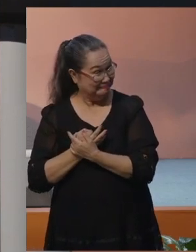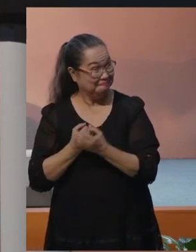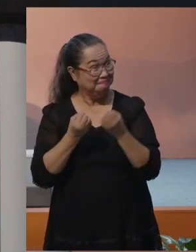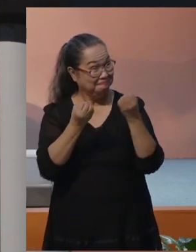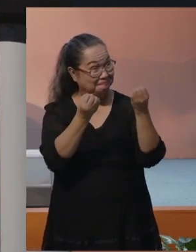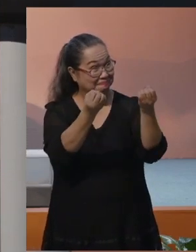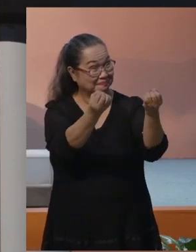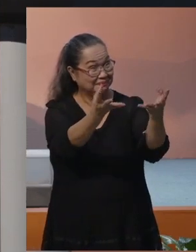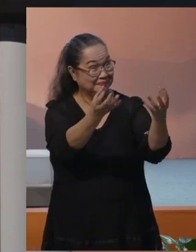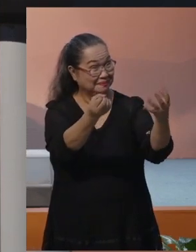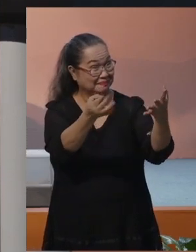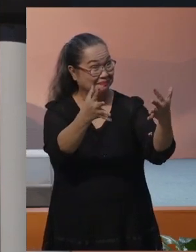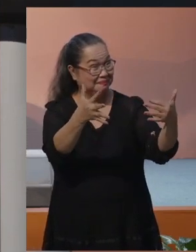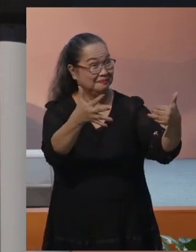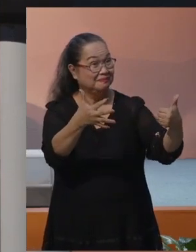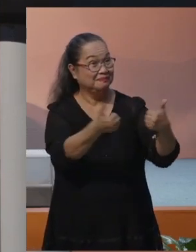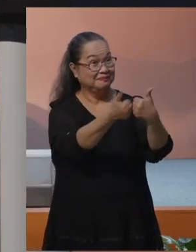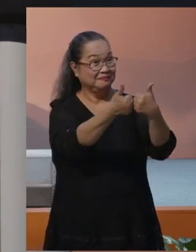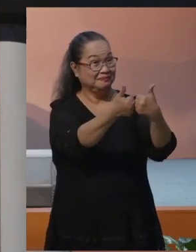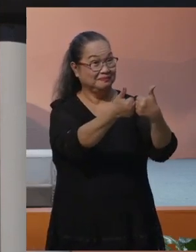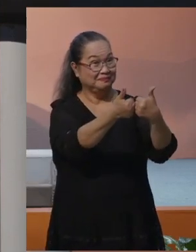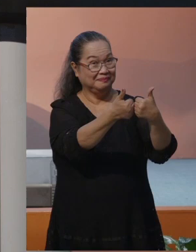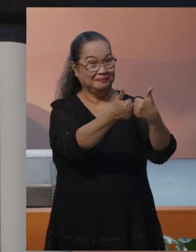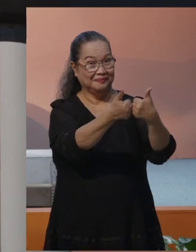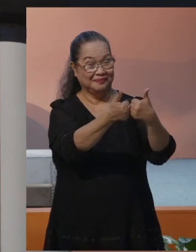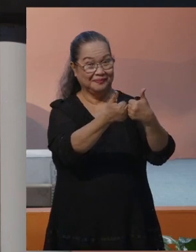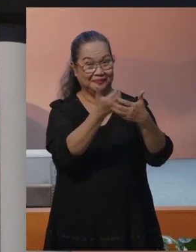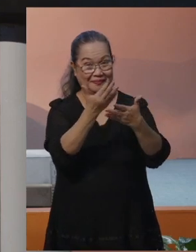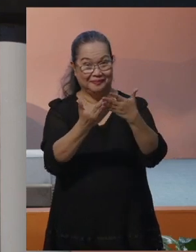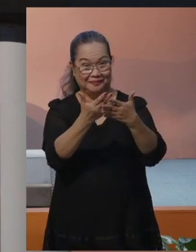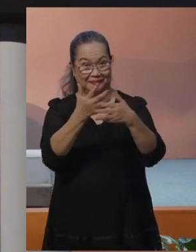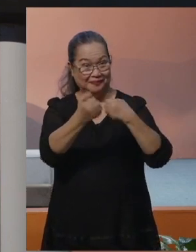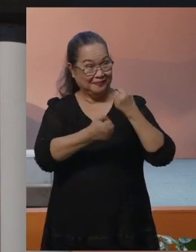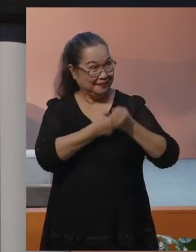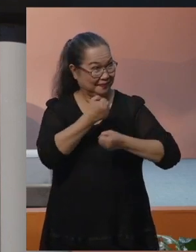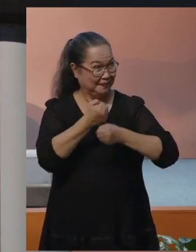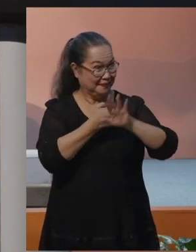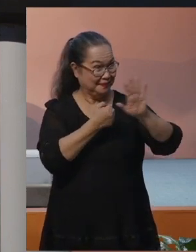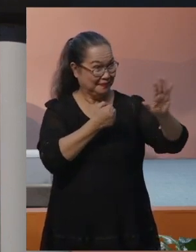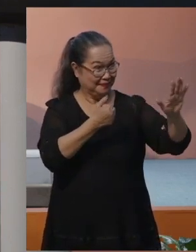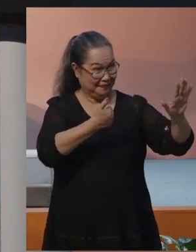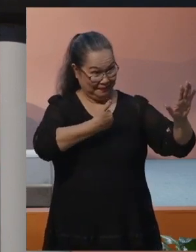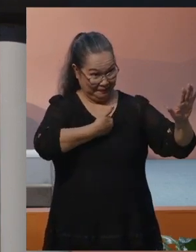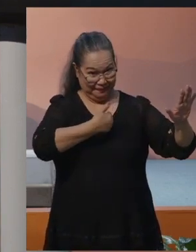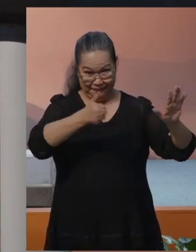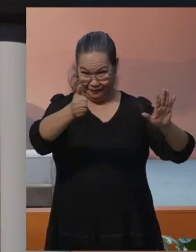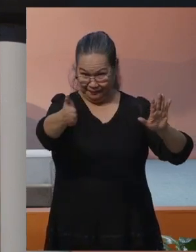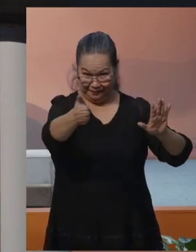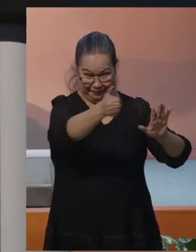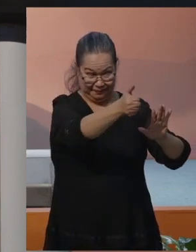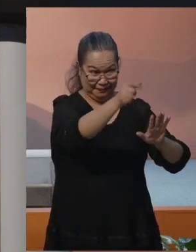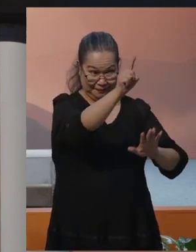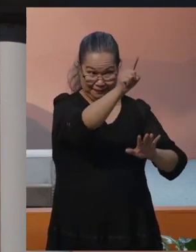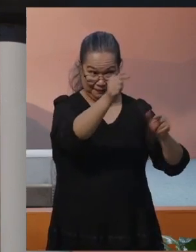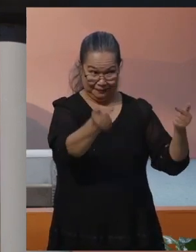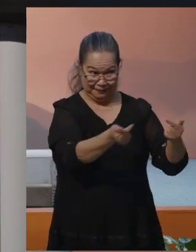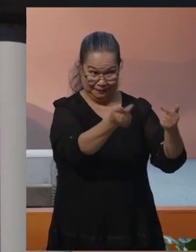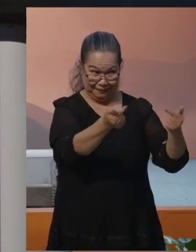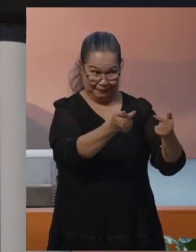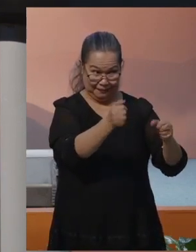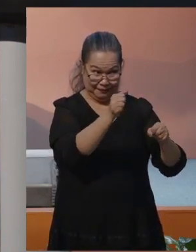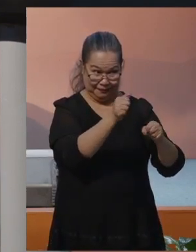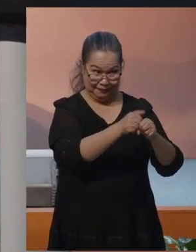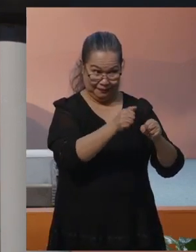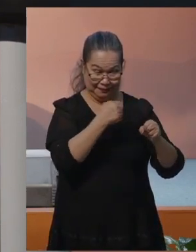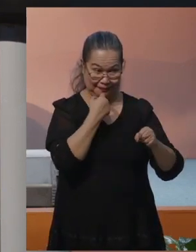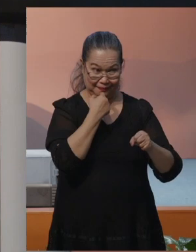maraming mga hamon. Meron kayo sigurong struggle sa inyong sarili, sa isang kasalanan na parang palagi